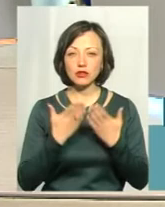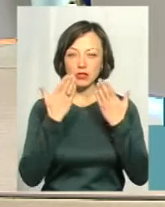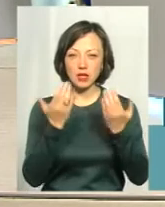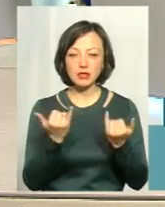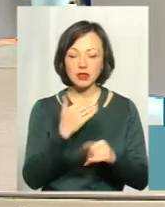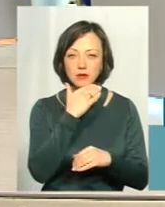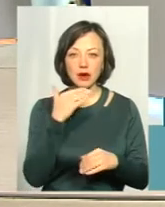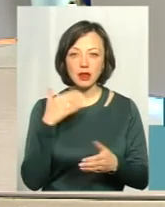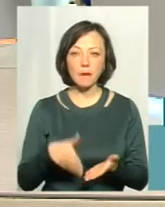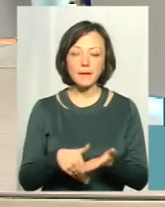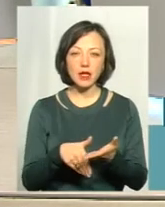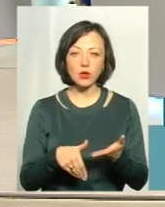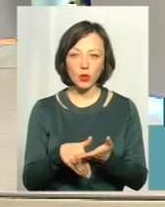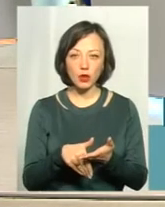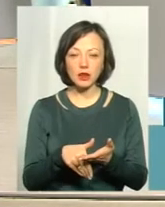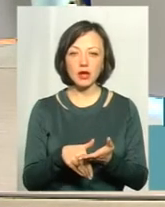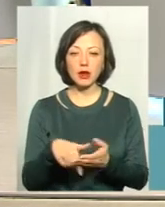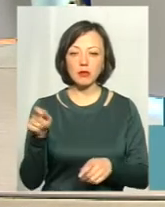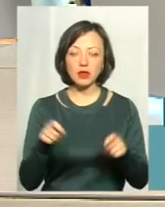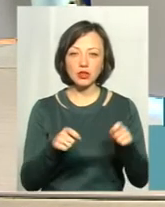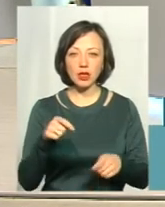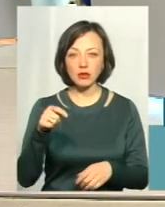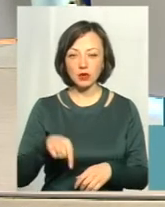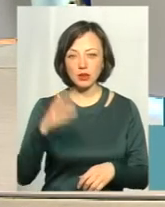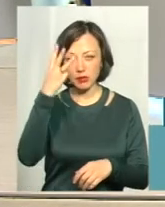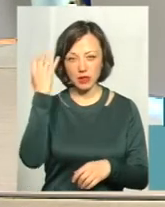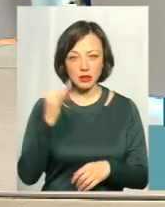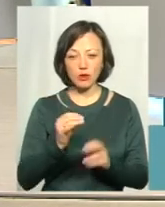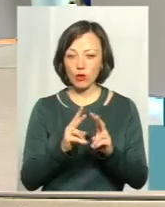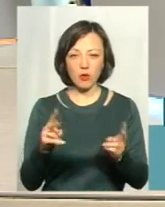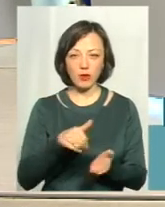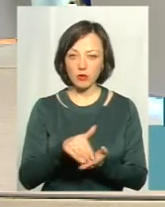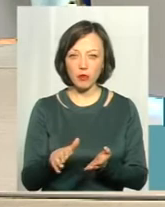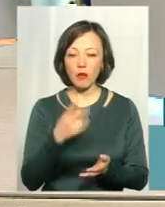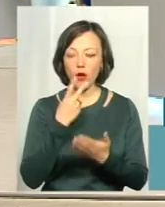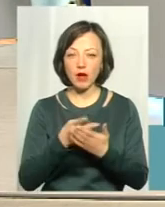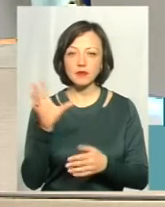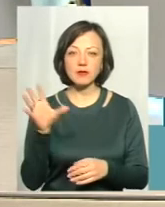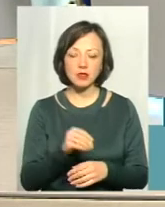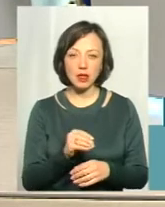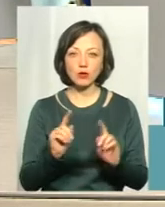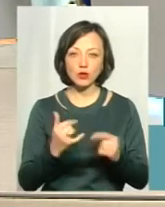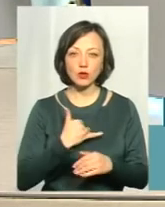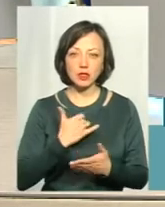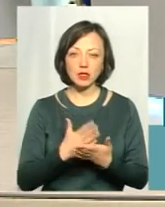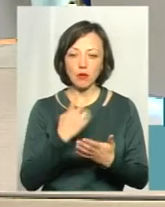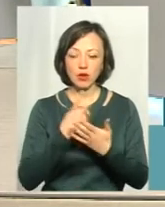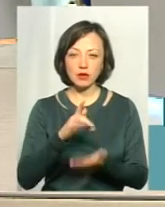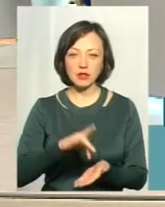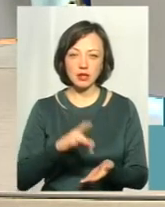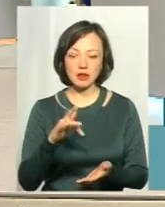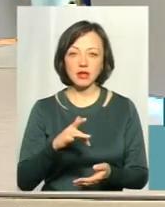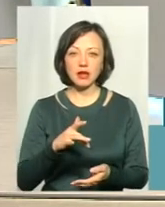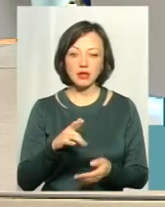Зараз дуже багато методик є. Приїжджайте до нас в Хмельницький. Ми нікому не відмовляємо, ми показуємо все. Тому що в нас є показовий центр. І